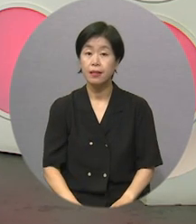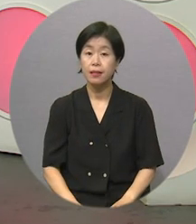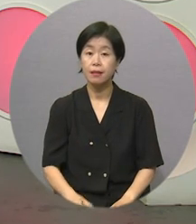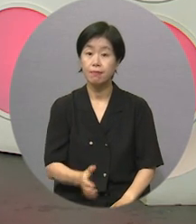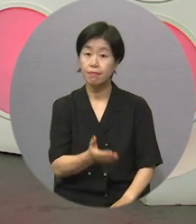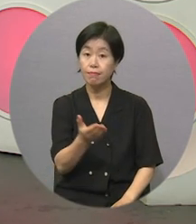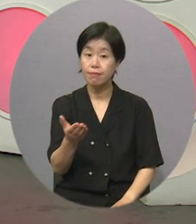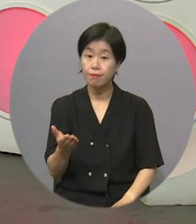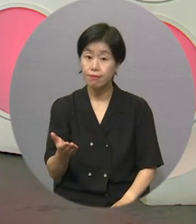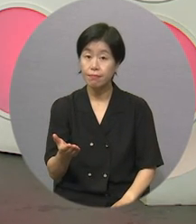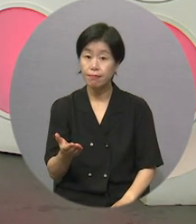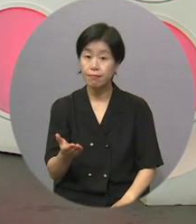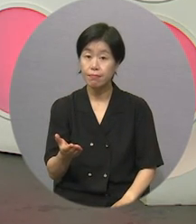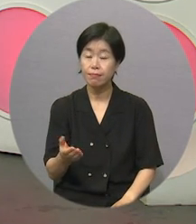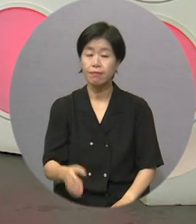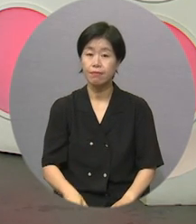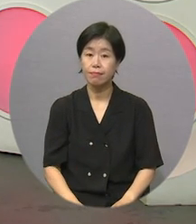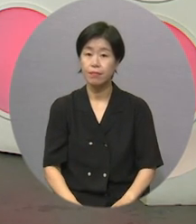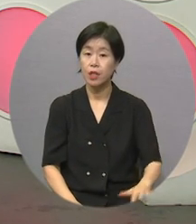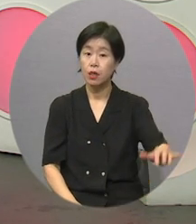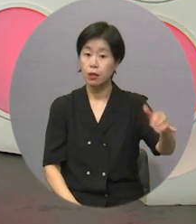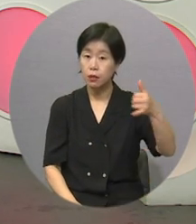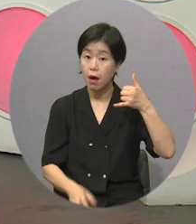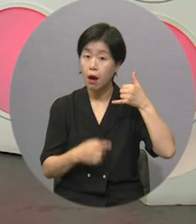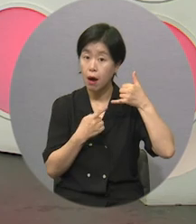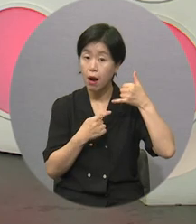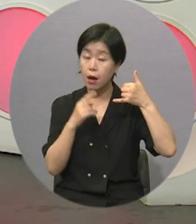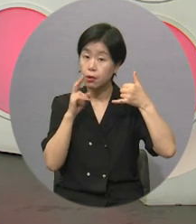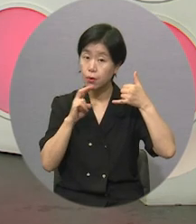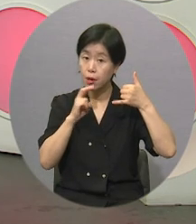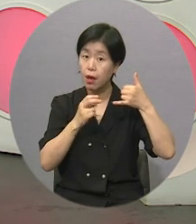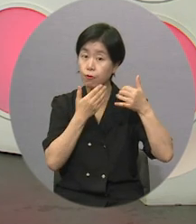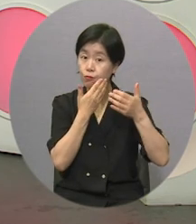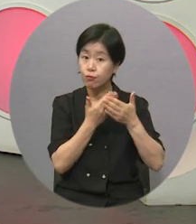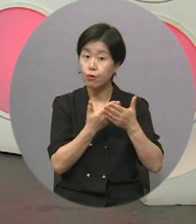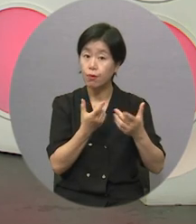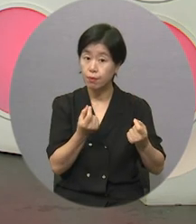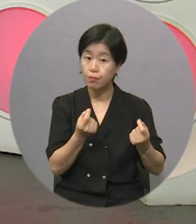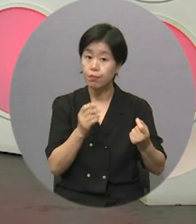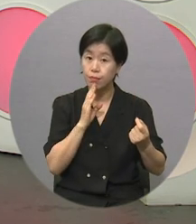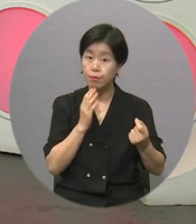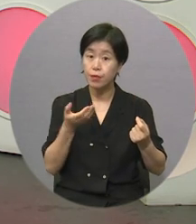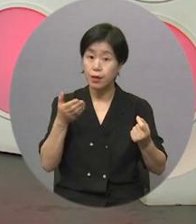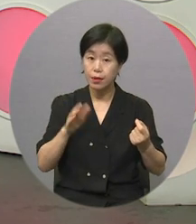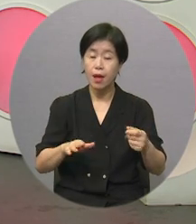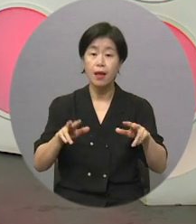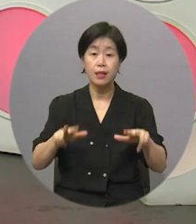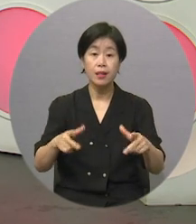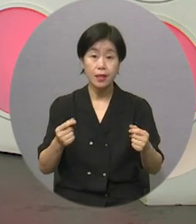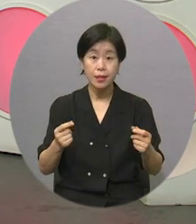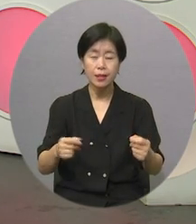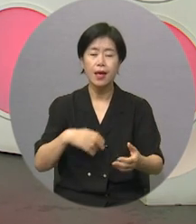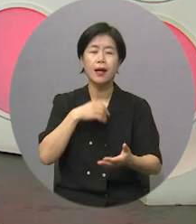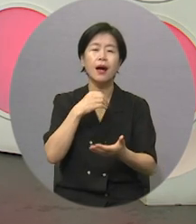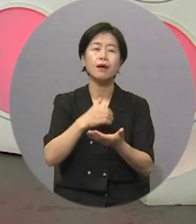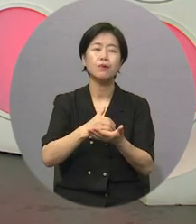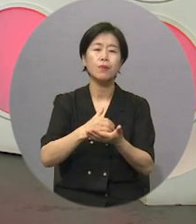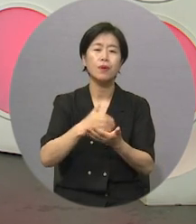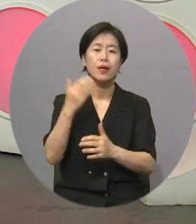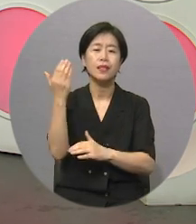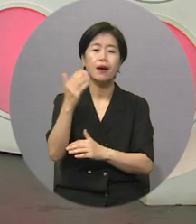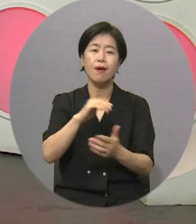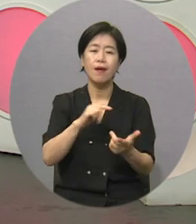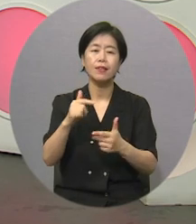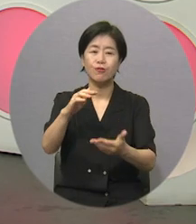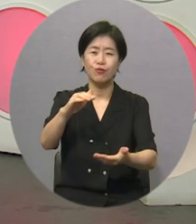시청자 여러분들이 우리 전화해서 노래하는 것도 중요하지만 우리 나도 말 좀 합시다의 감동 사연을 많이 좀